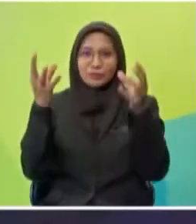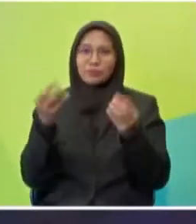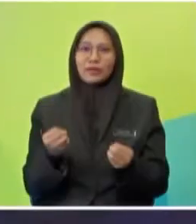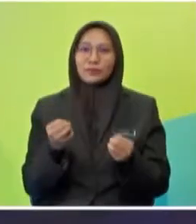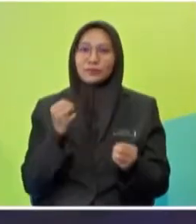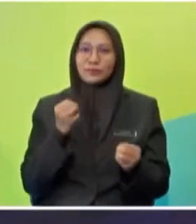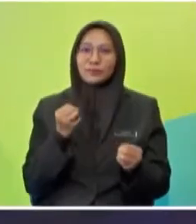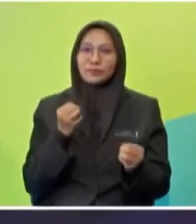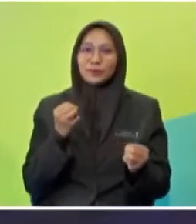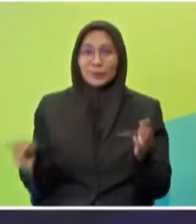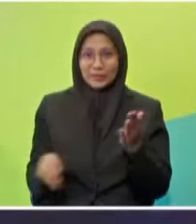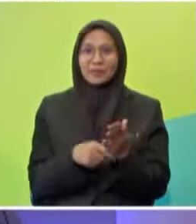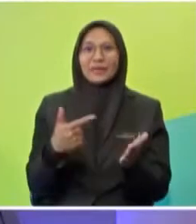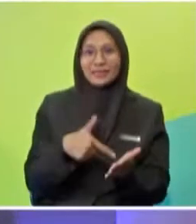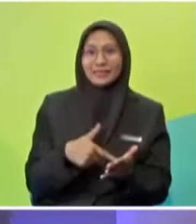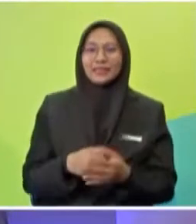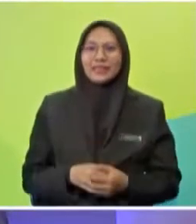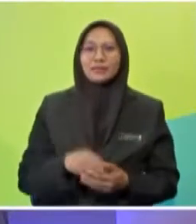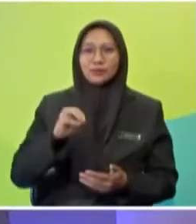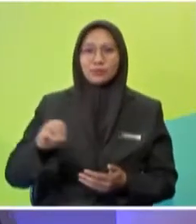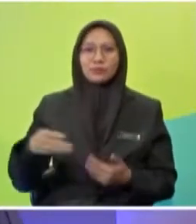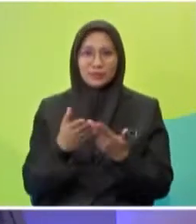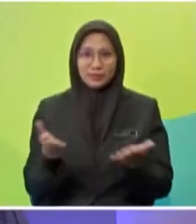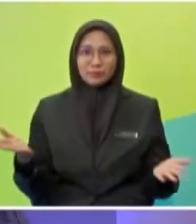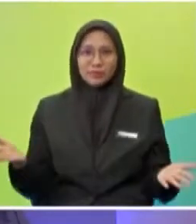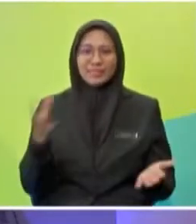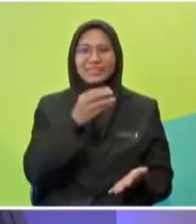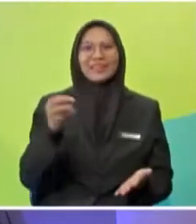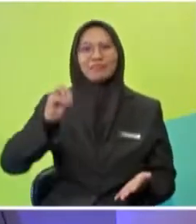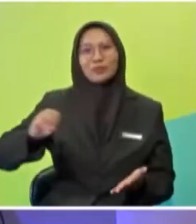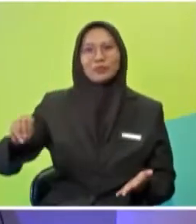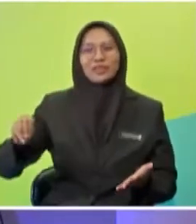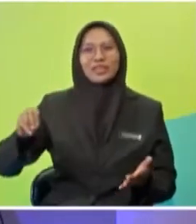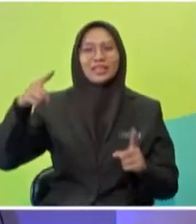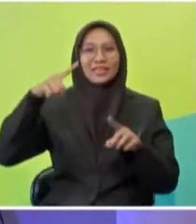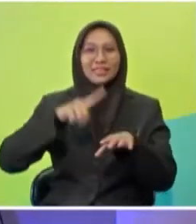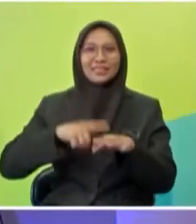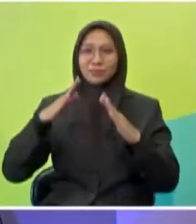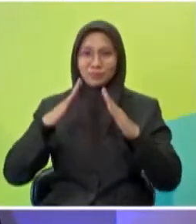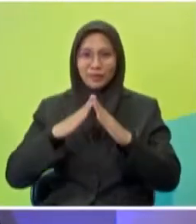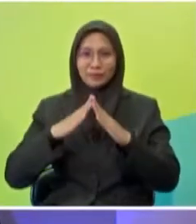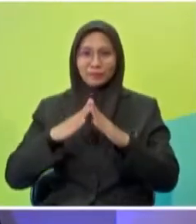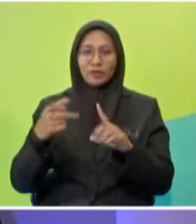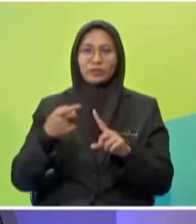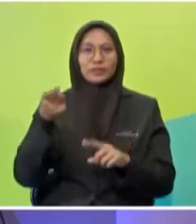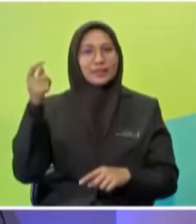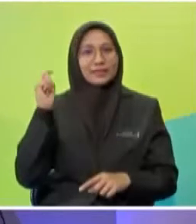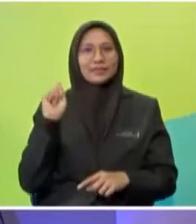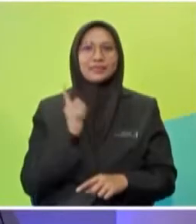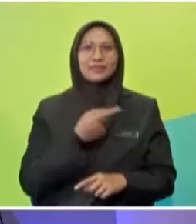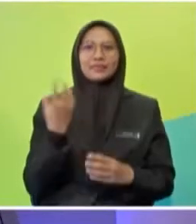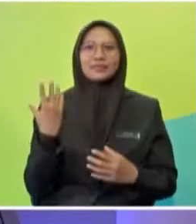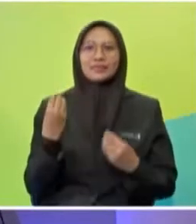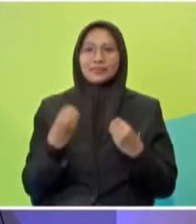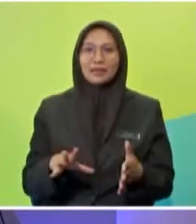C2 ini bye aja dia murid-murid sekalian dan yuk main setiap WNI di rumah ap-ac daripada pembaca kita hari ini saya